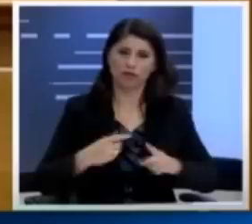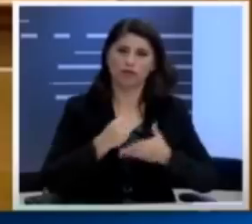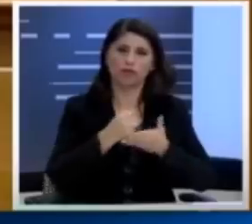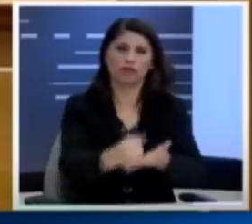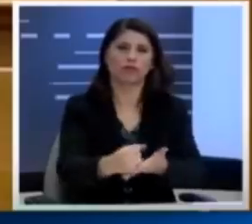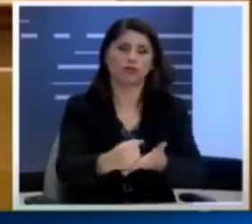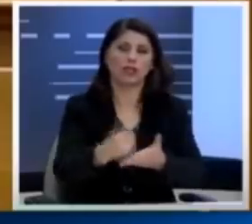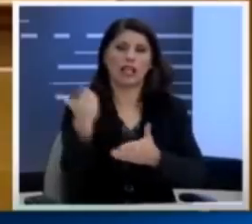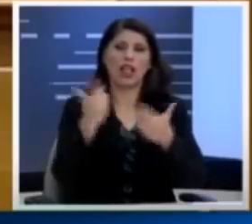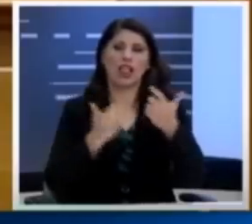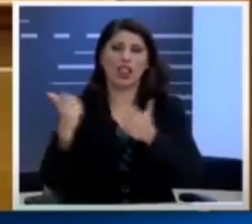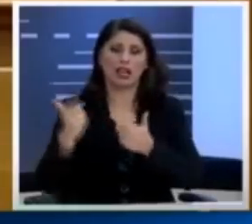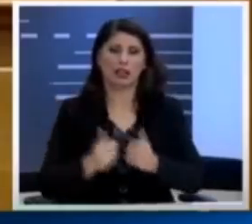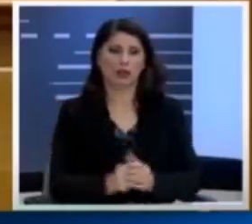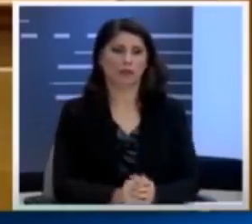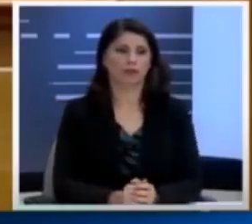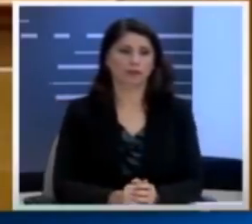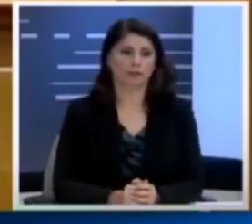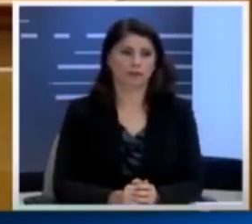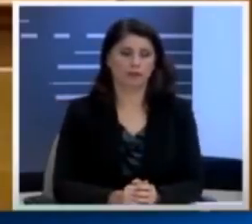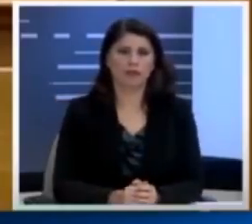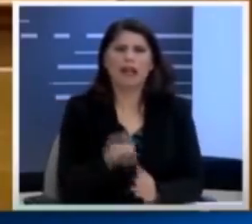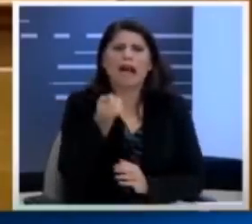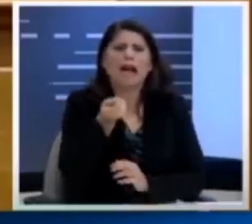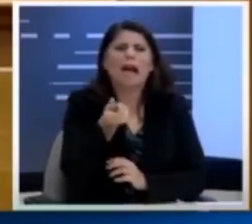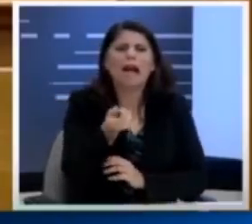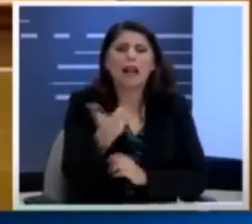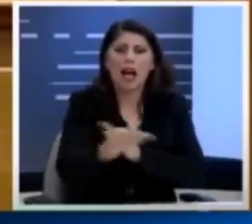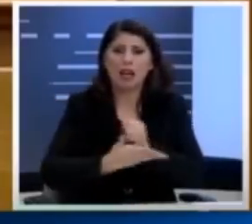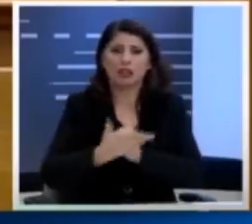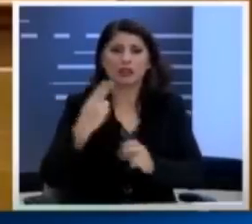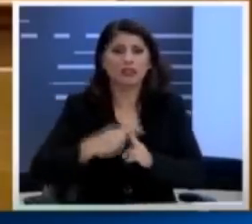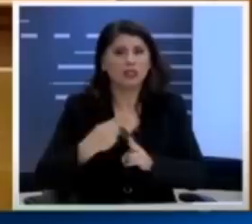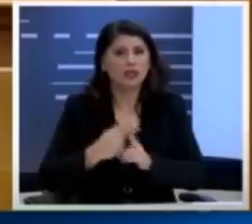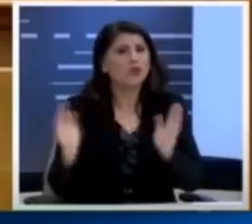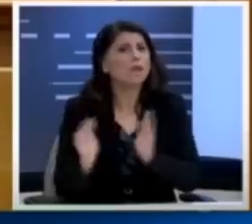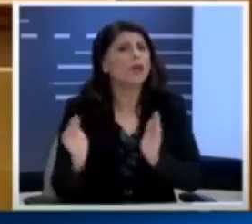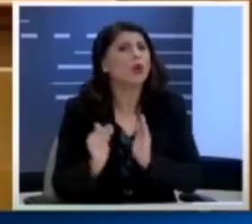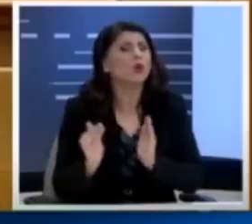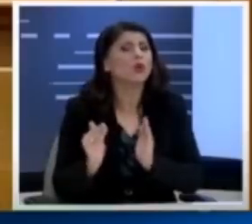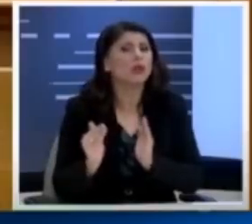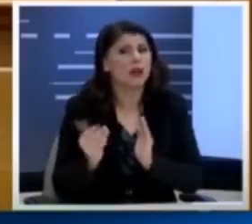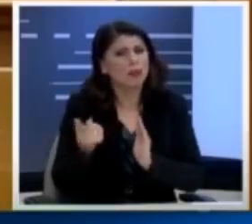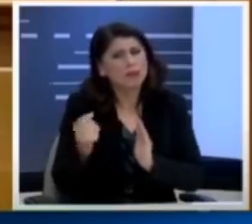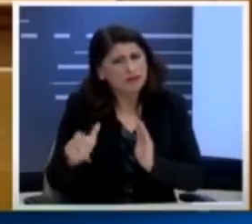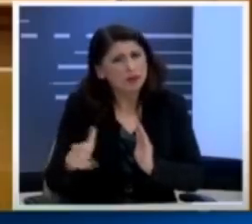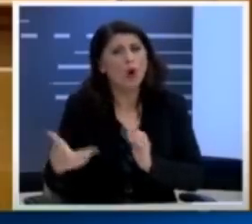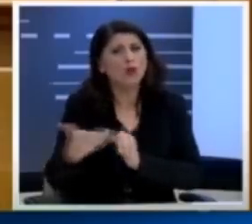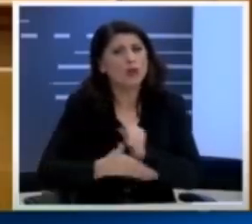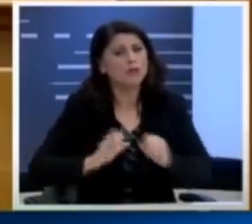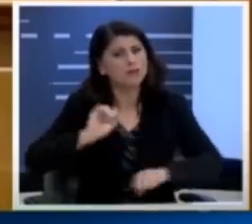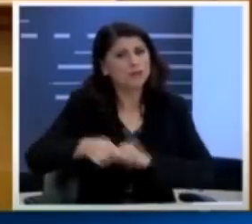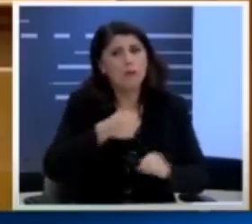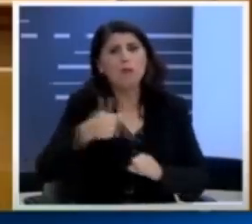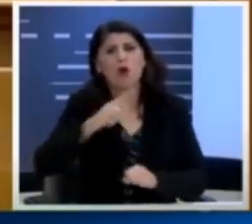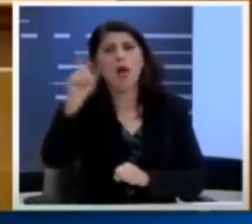δανείων. Σταγόνες πάνε στους αγρότες, κυρίως της μικρομεσαίας αγροτιάς, που αγωνίζονται μόνο